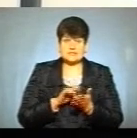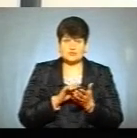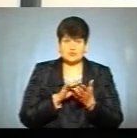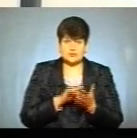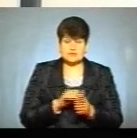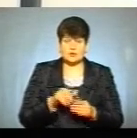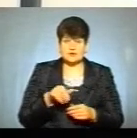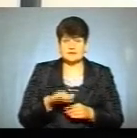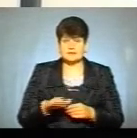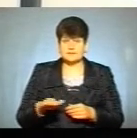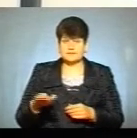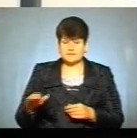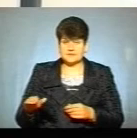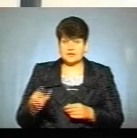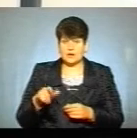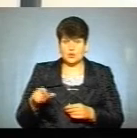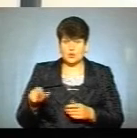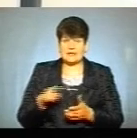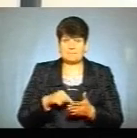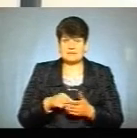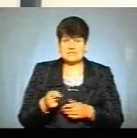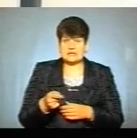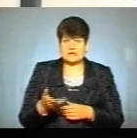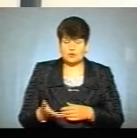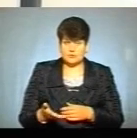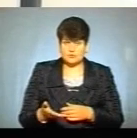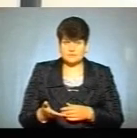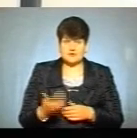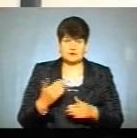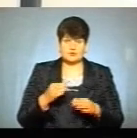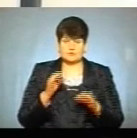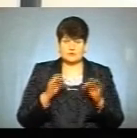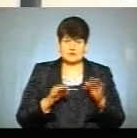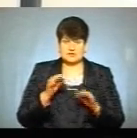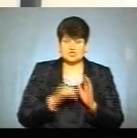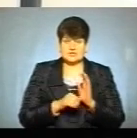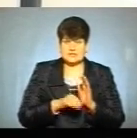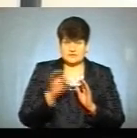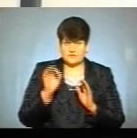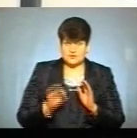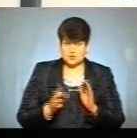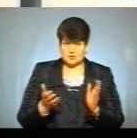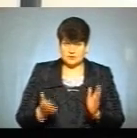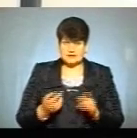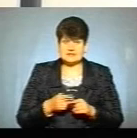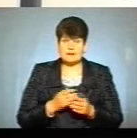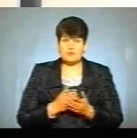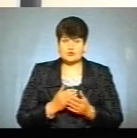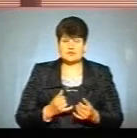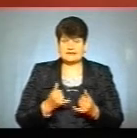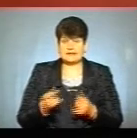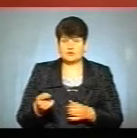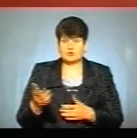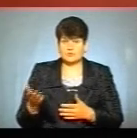ходять учні і люди міста Тернополя. Ну, якщо в співвідношенні, це 60% це послуги для